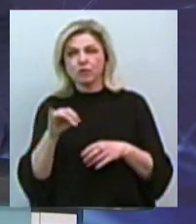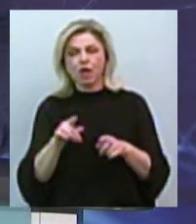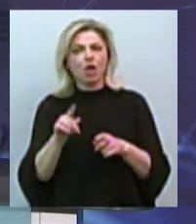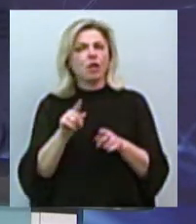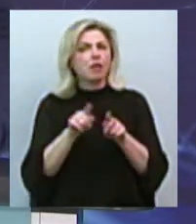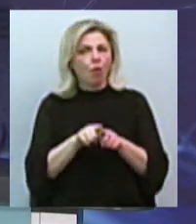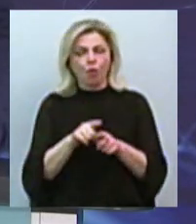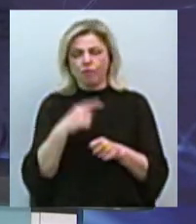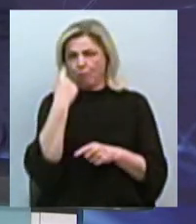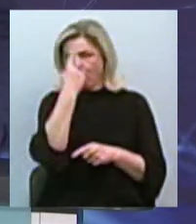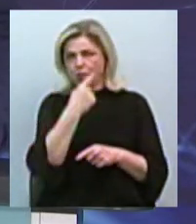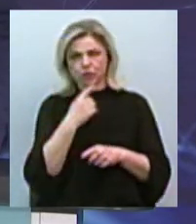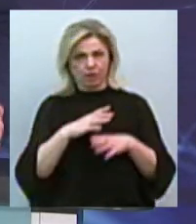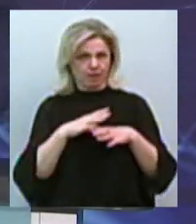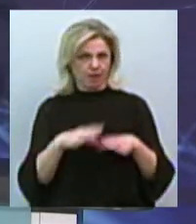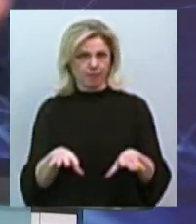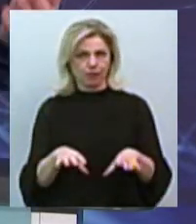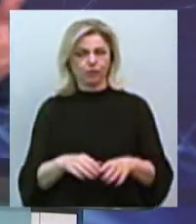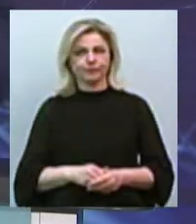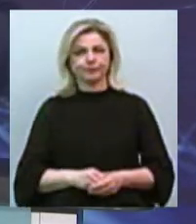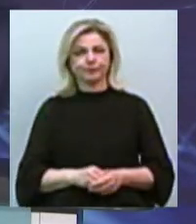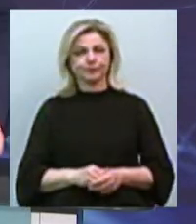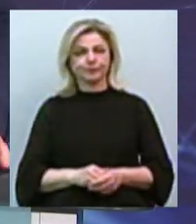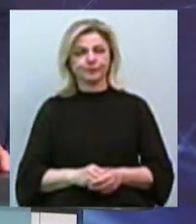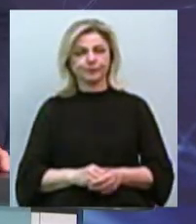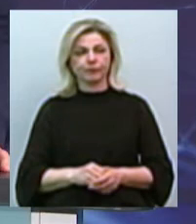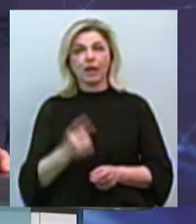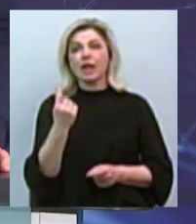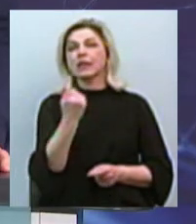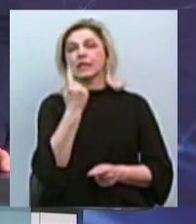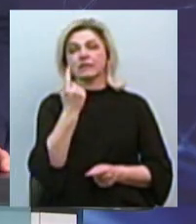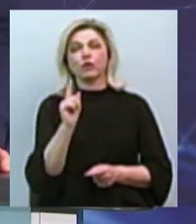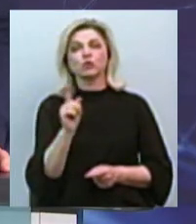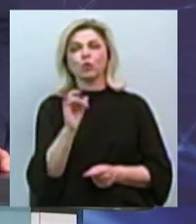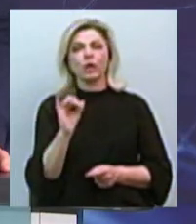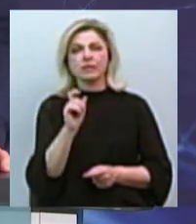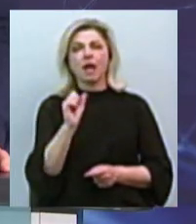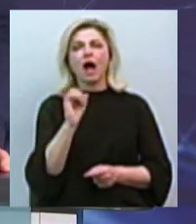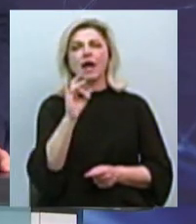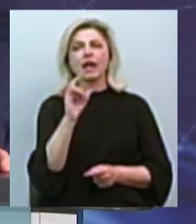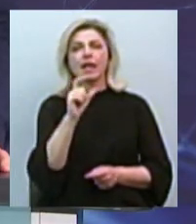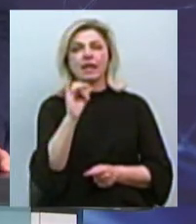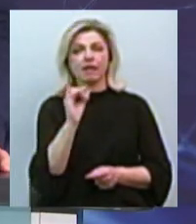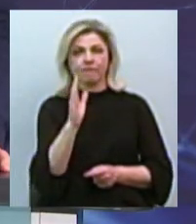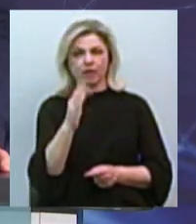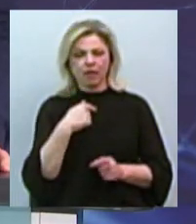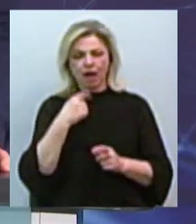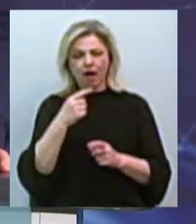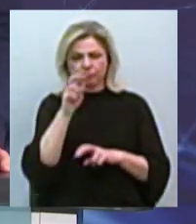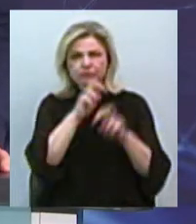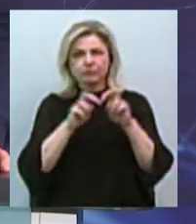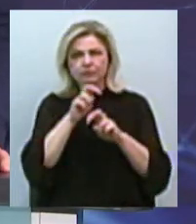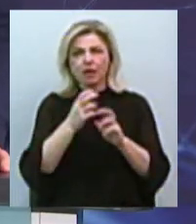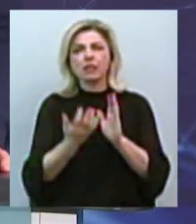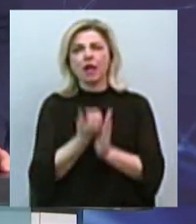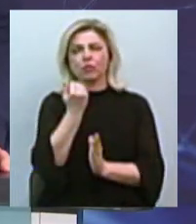было. И, в принципе, вот единственное, что из архивов я смог накопать, это ситуация в